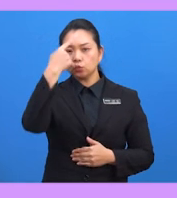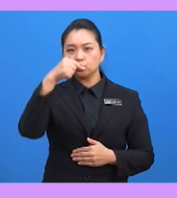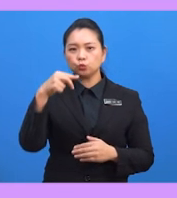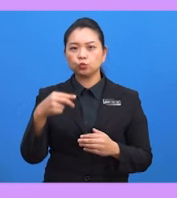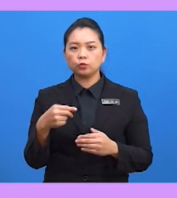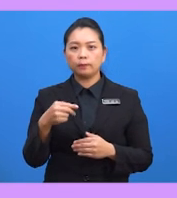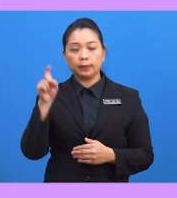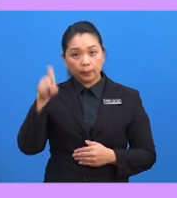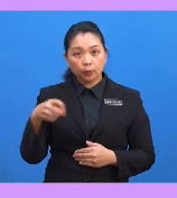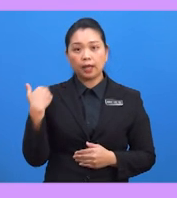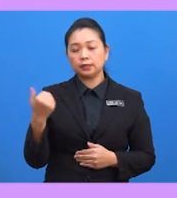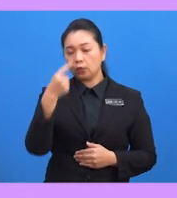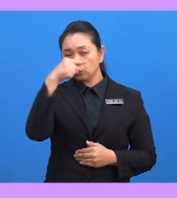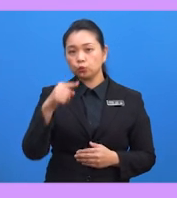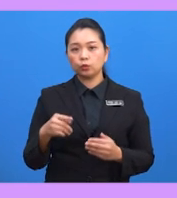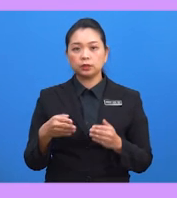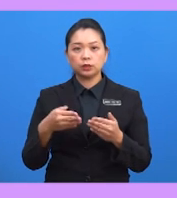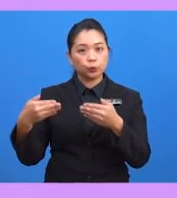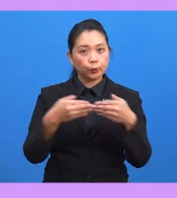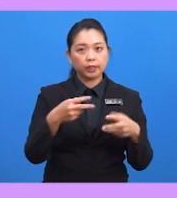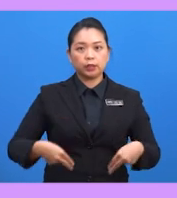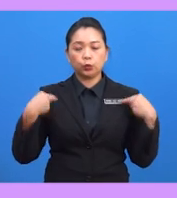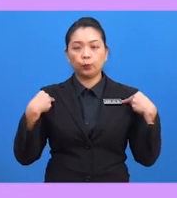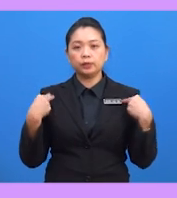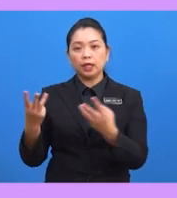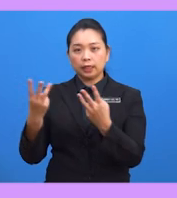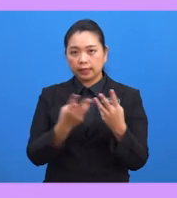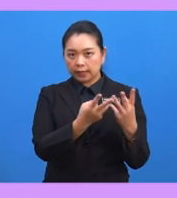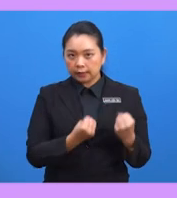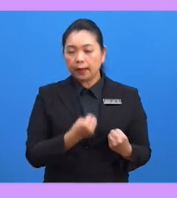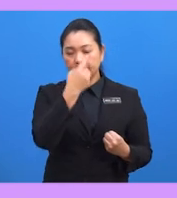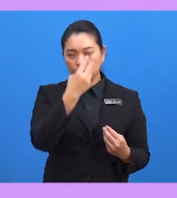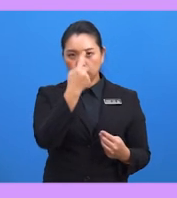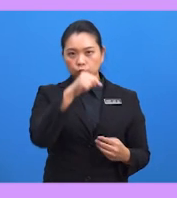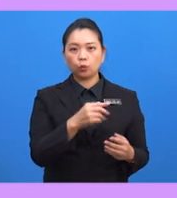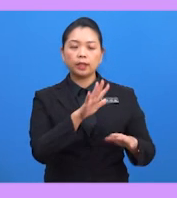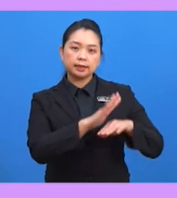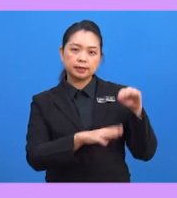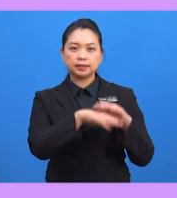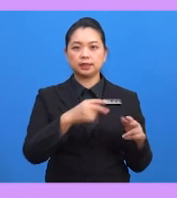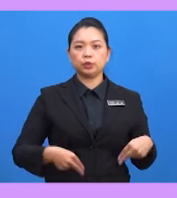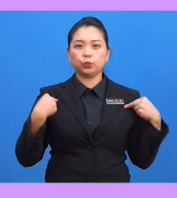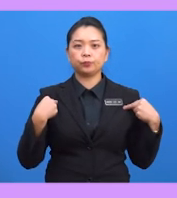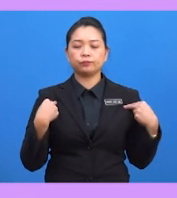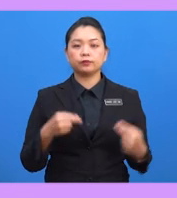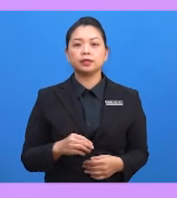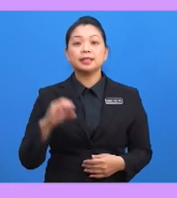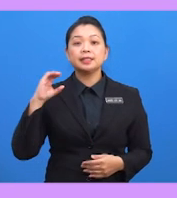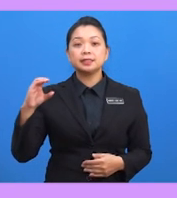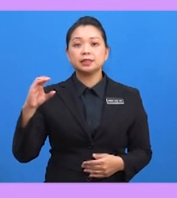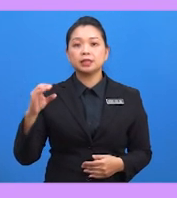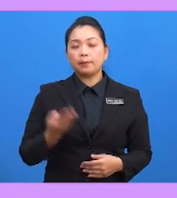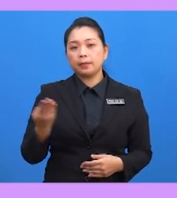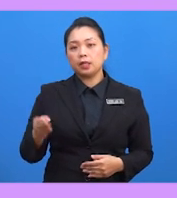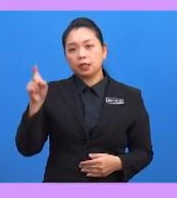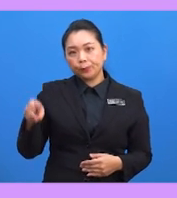untuk meneruskan hidup manakala barang kehendak digunakan untuk keselesaan hidup. C.